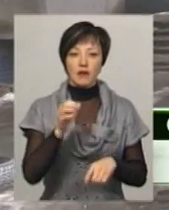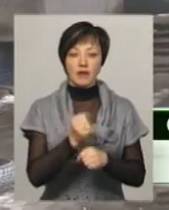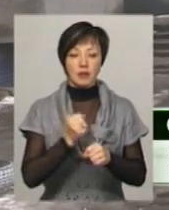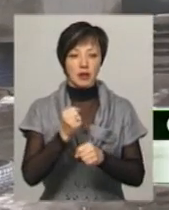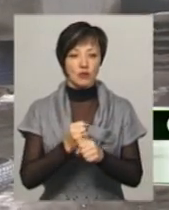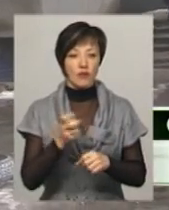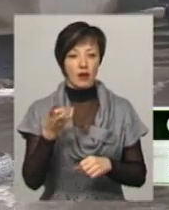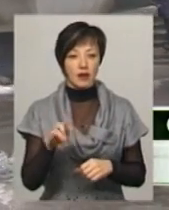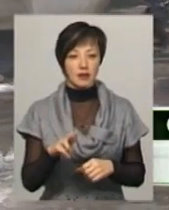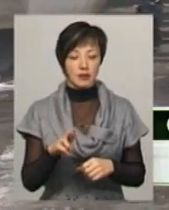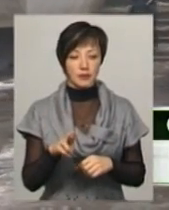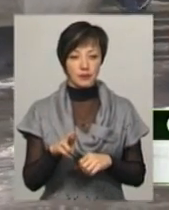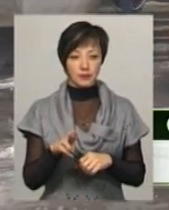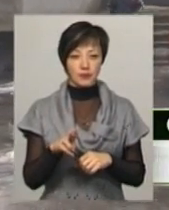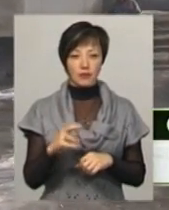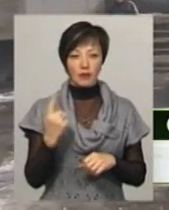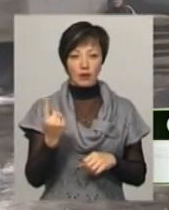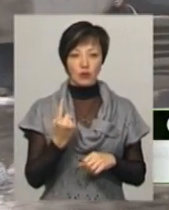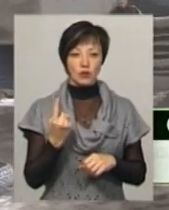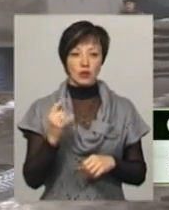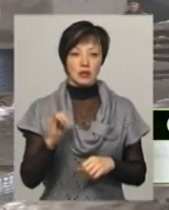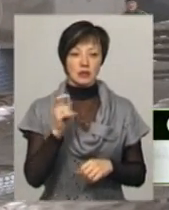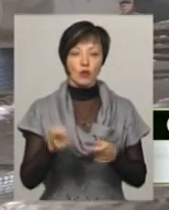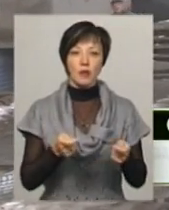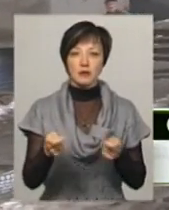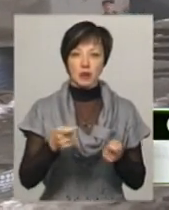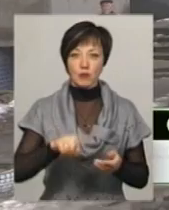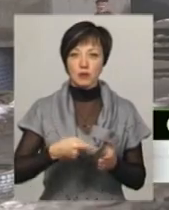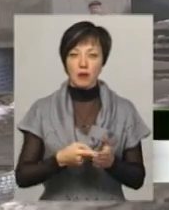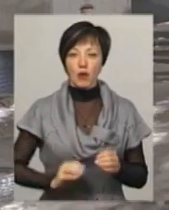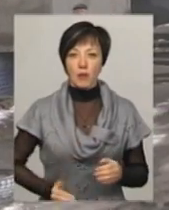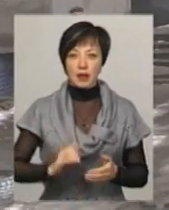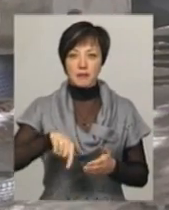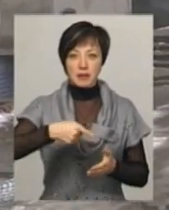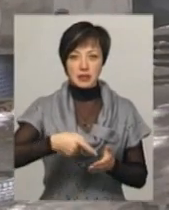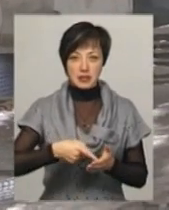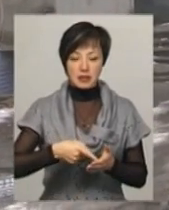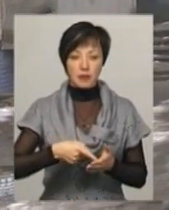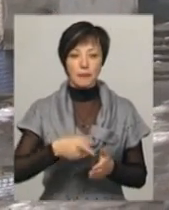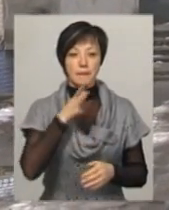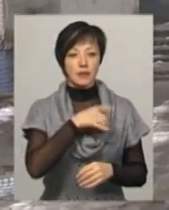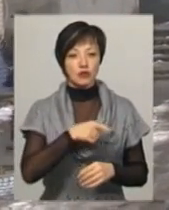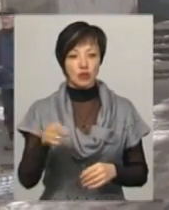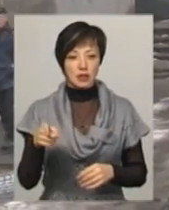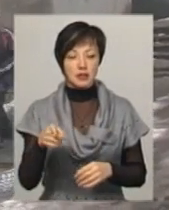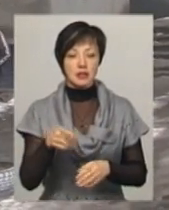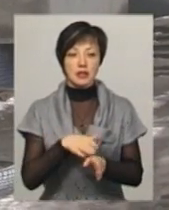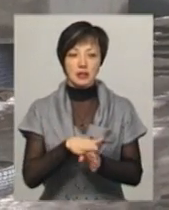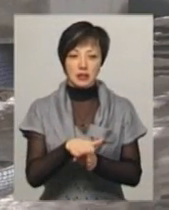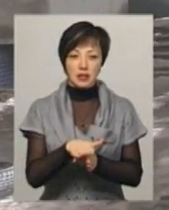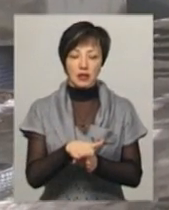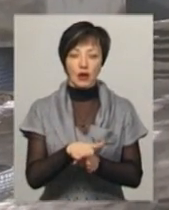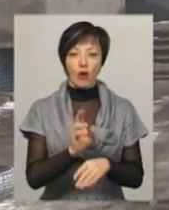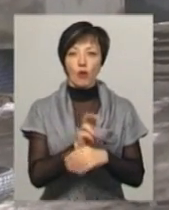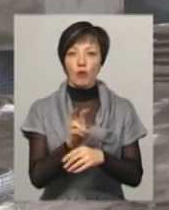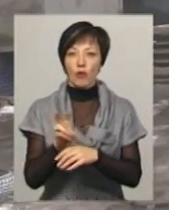відпрацювання одної з управляючих муніципальних компаній міста, під час якого здійснили